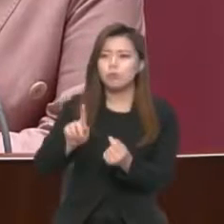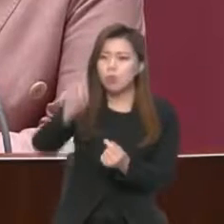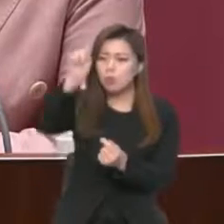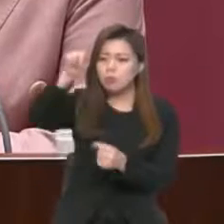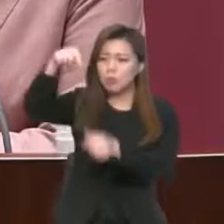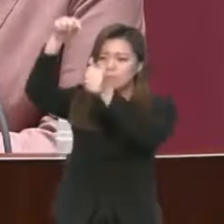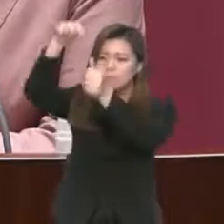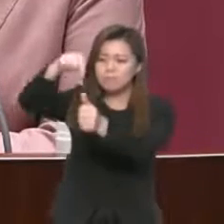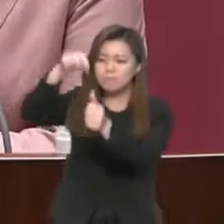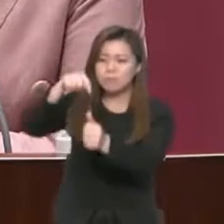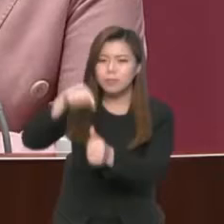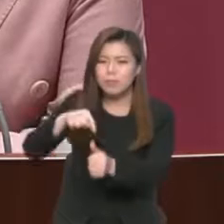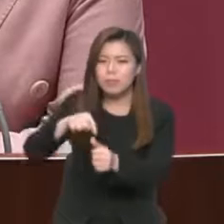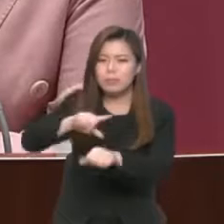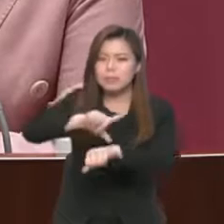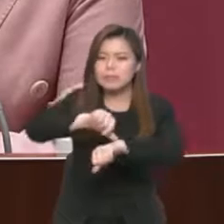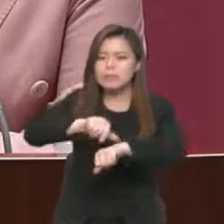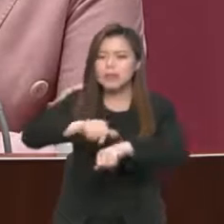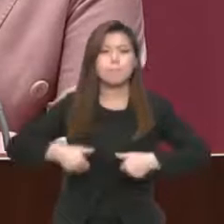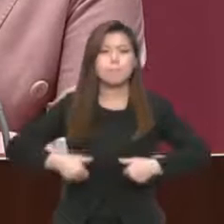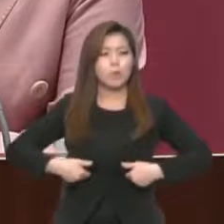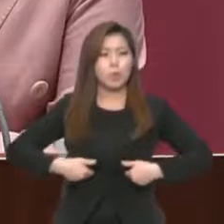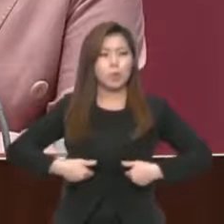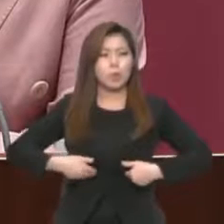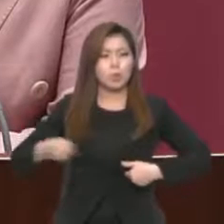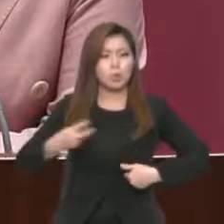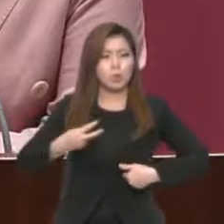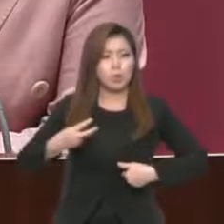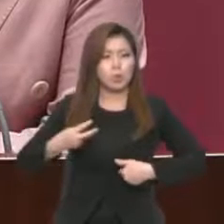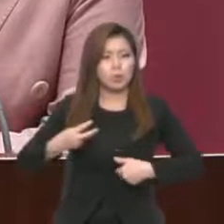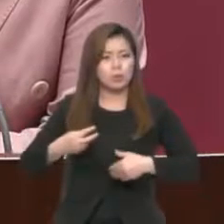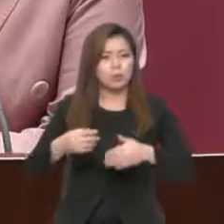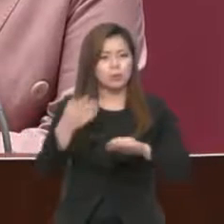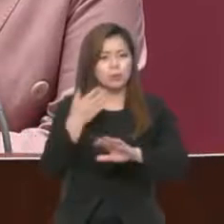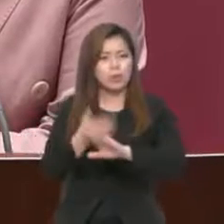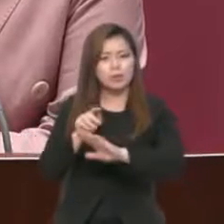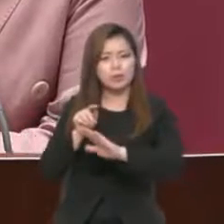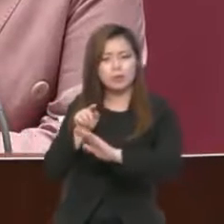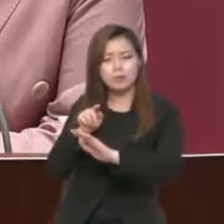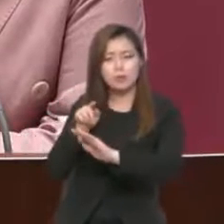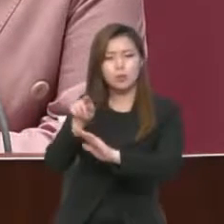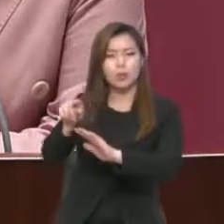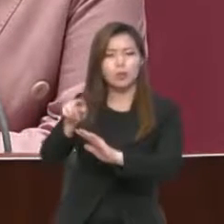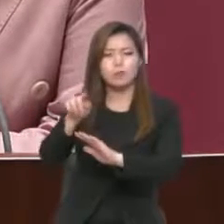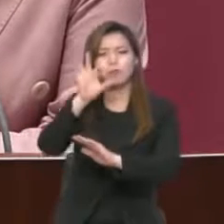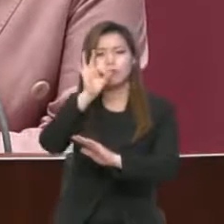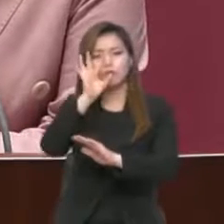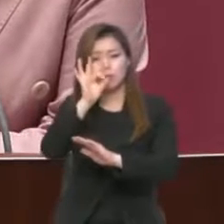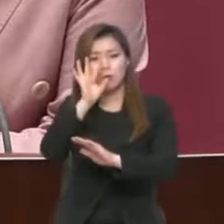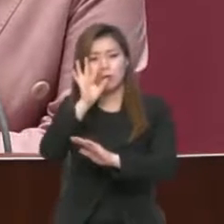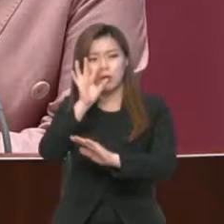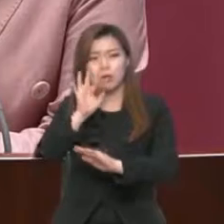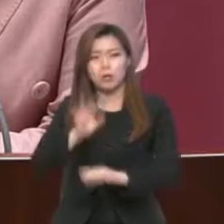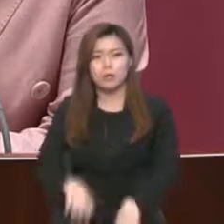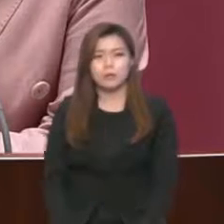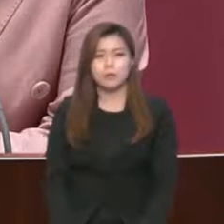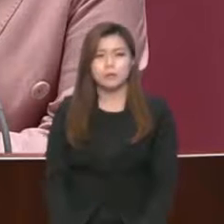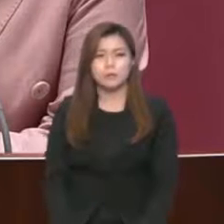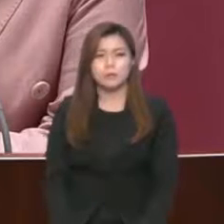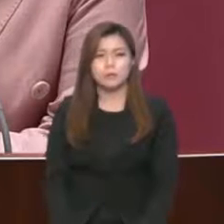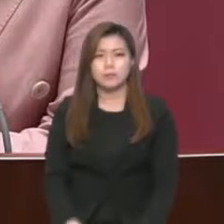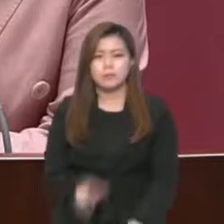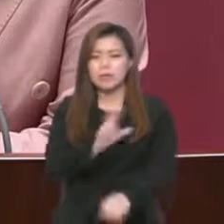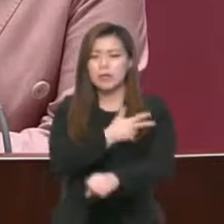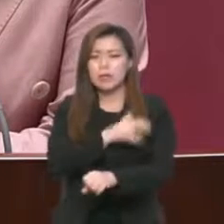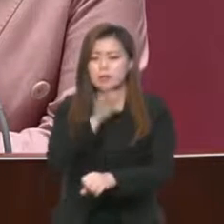상당한 시간이 걸리고 그리고 외부인이 올 수 없는 상황이다. 아이디 카드를 받아서 구체적으로 안내를 받아야 되니까 아마도